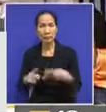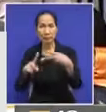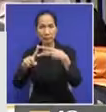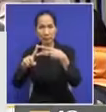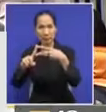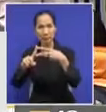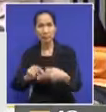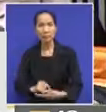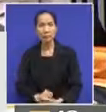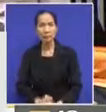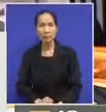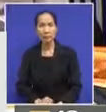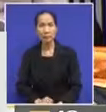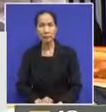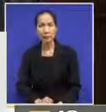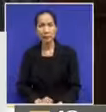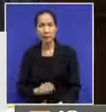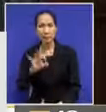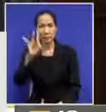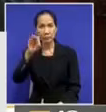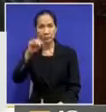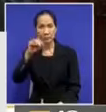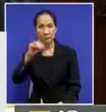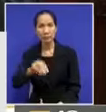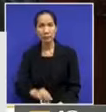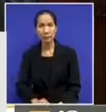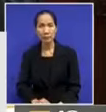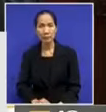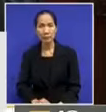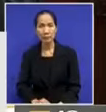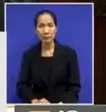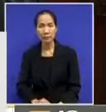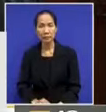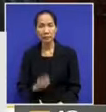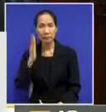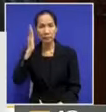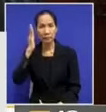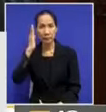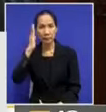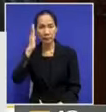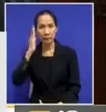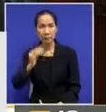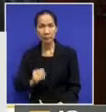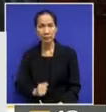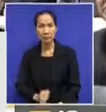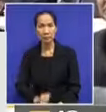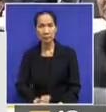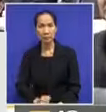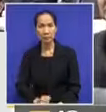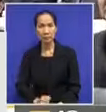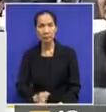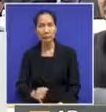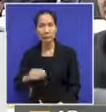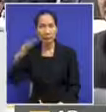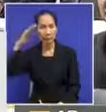รจึงรุ่งเรืองกิจค่ะ 80พลตำรวจโทจิตติลอดบางยาง พลเอก